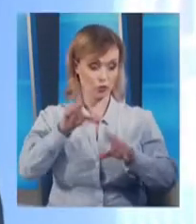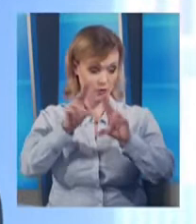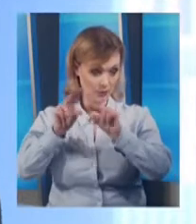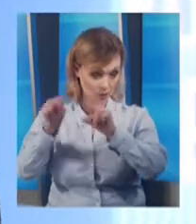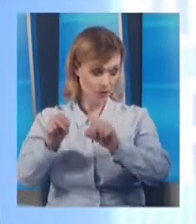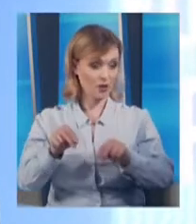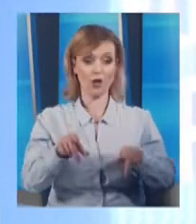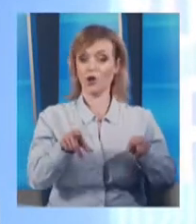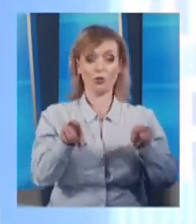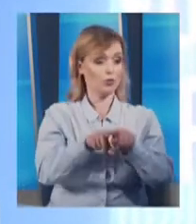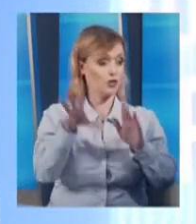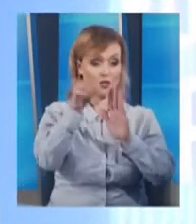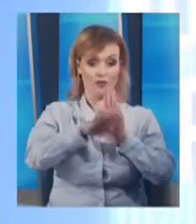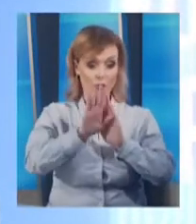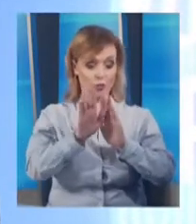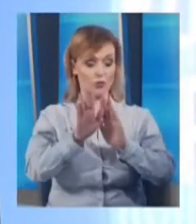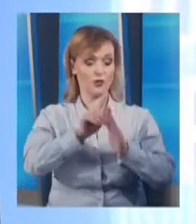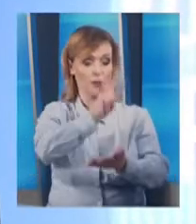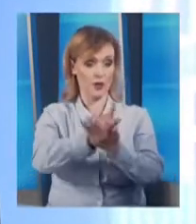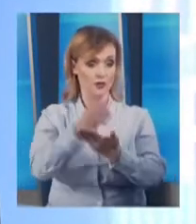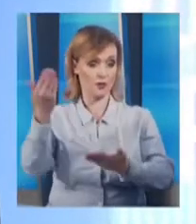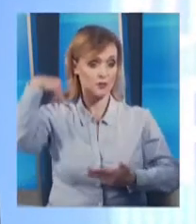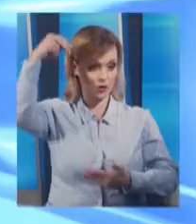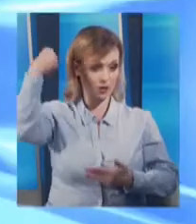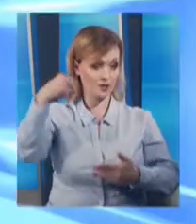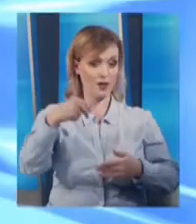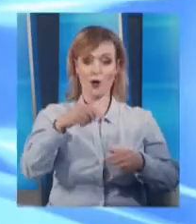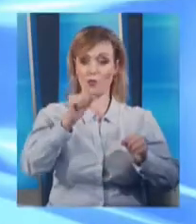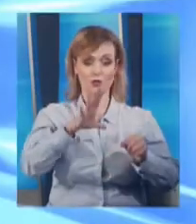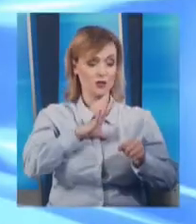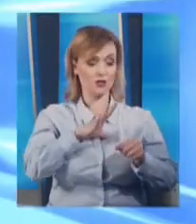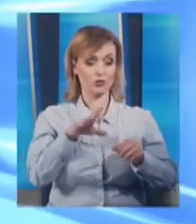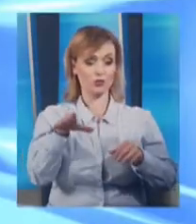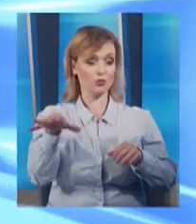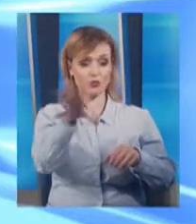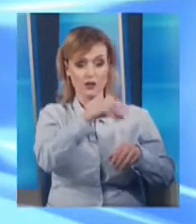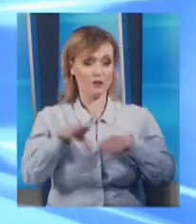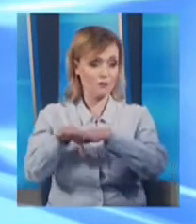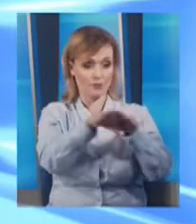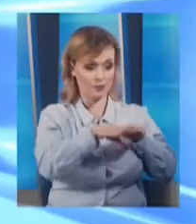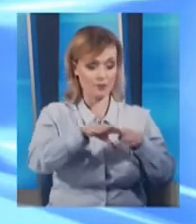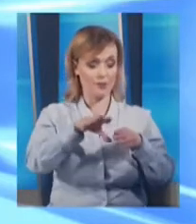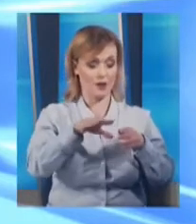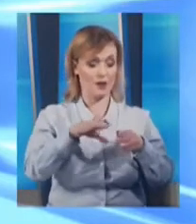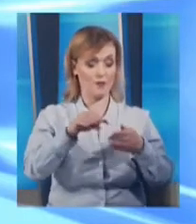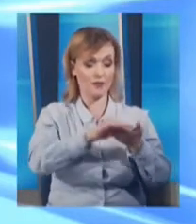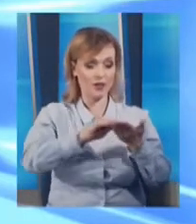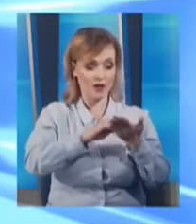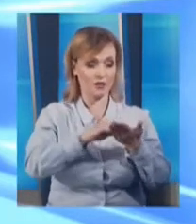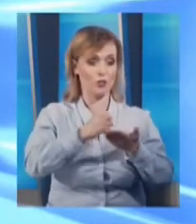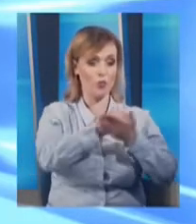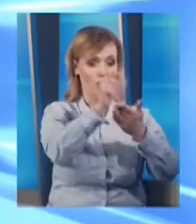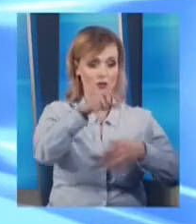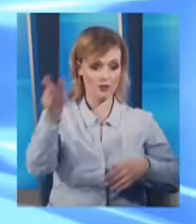toți candidații, practic cu excepția domnului Deliu. Programul oferă și multiple soluții care rezultă direct din